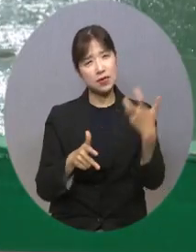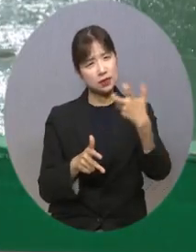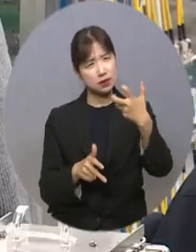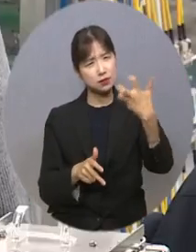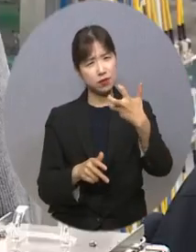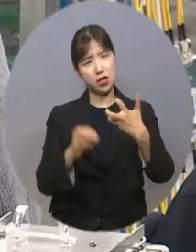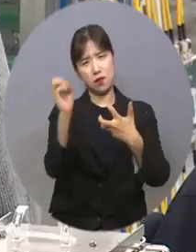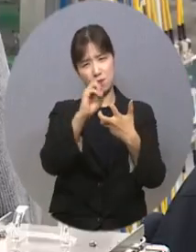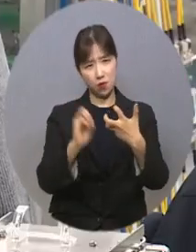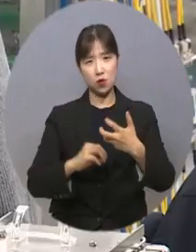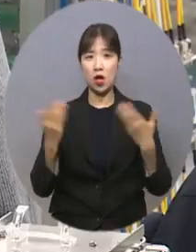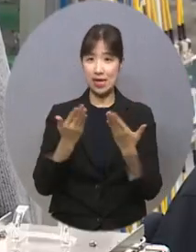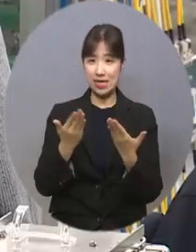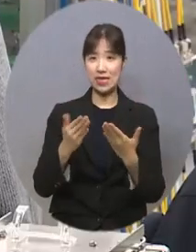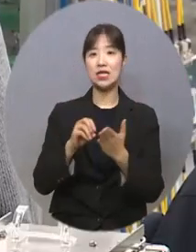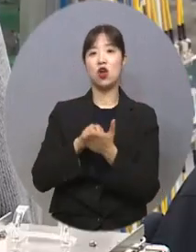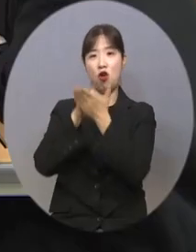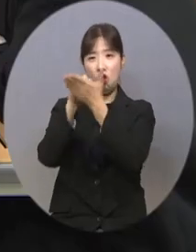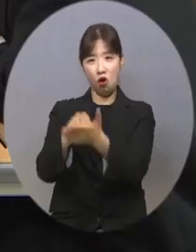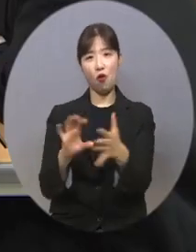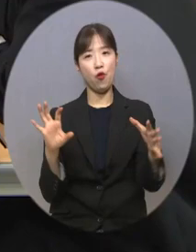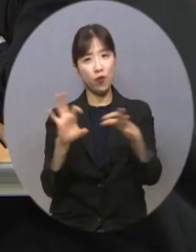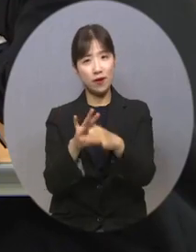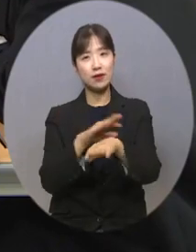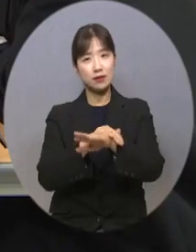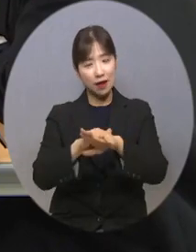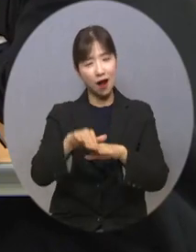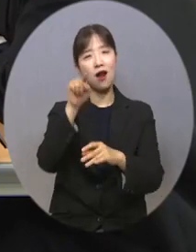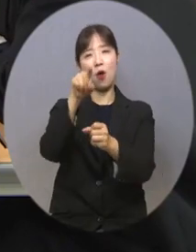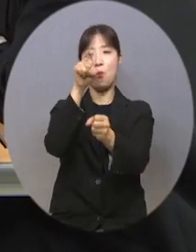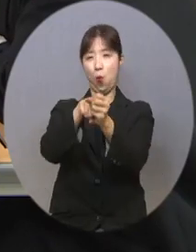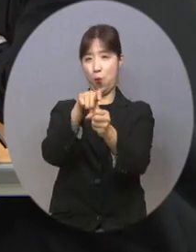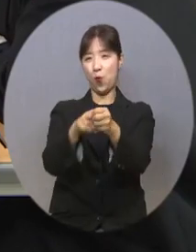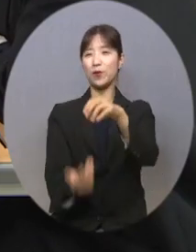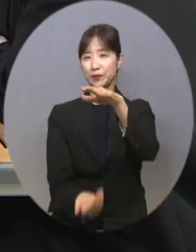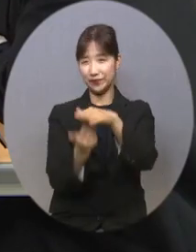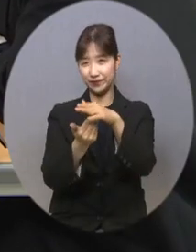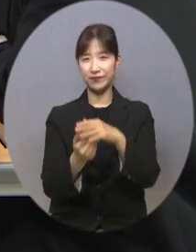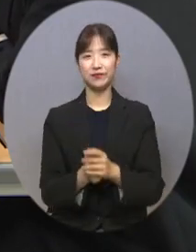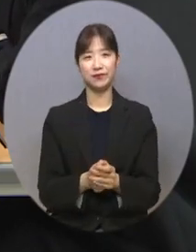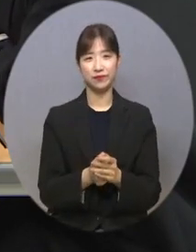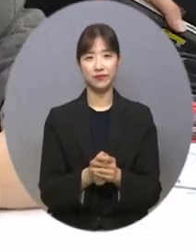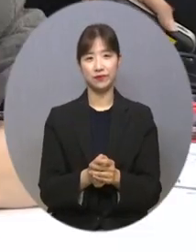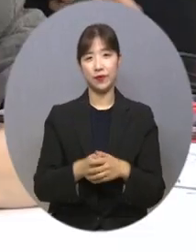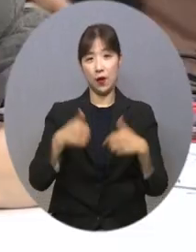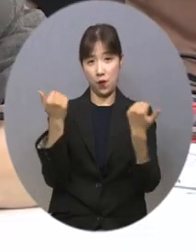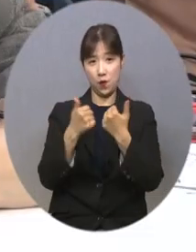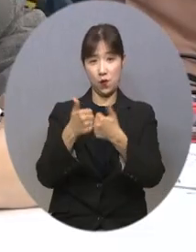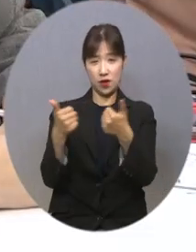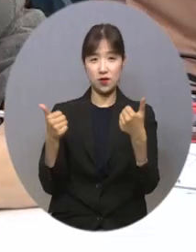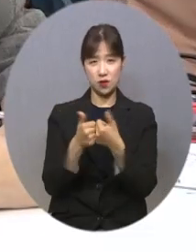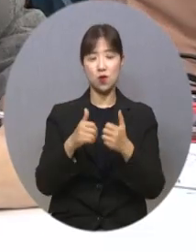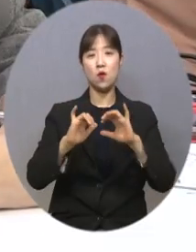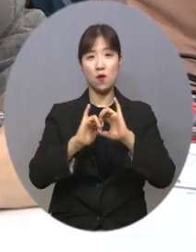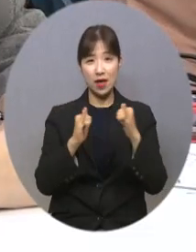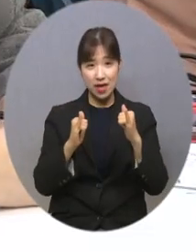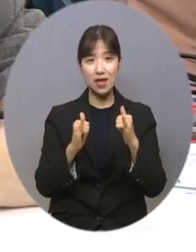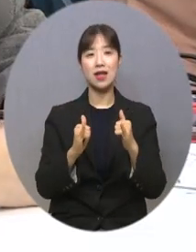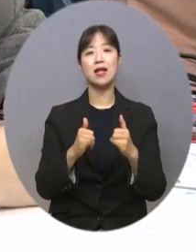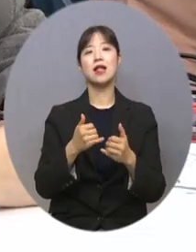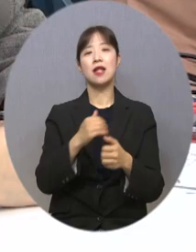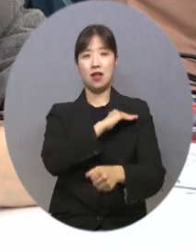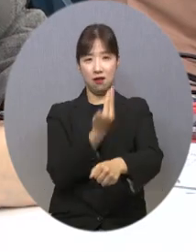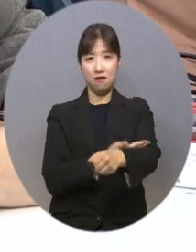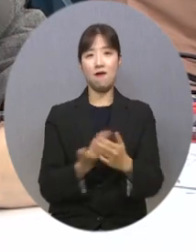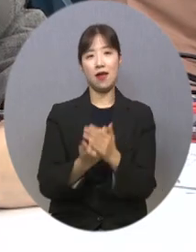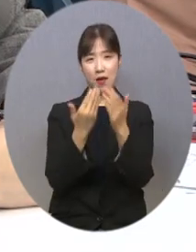70에서 80% 정도는 취업으로 연계되도록 하는 목표를 잡고 있습니다. 대한상공회의소 인력개발사업단 누리집을